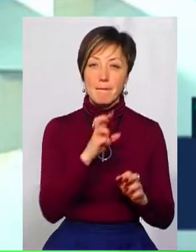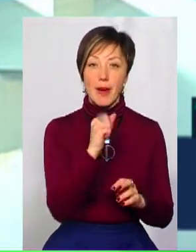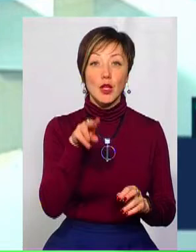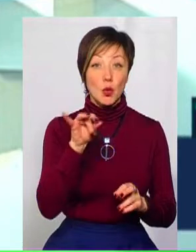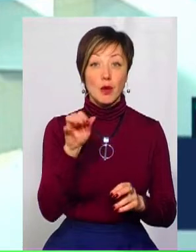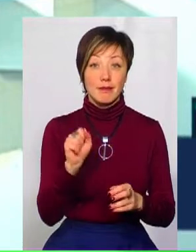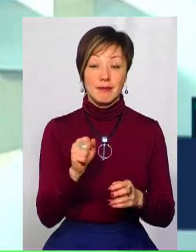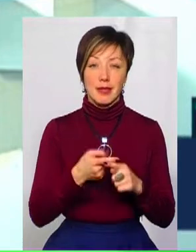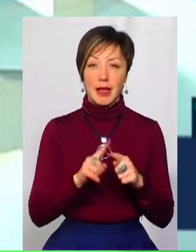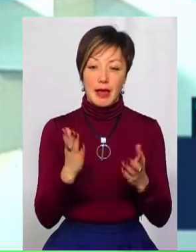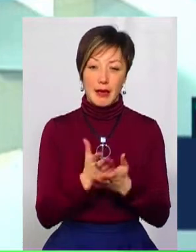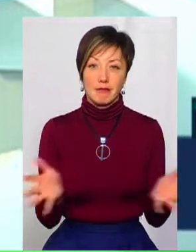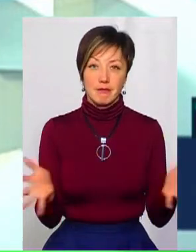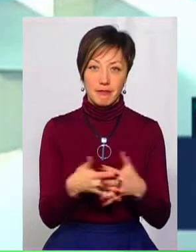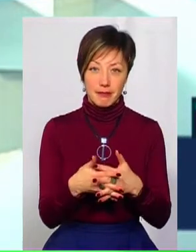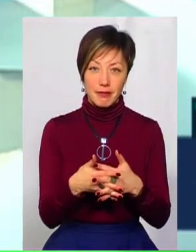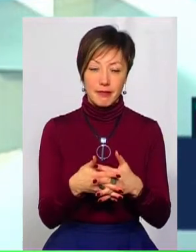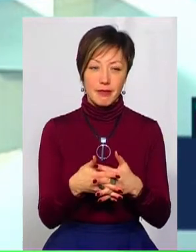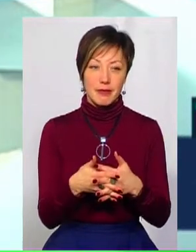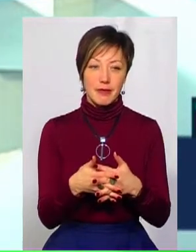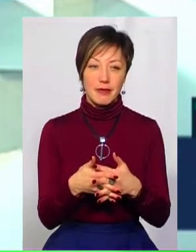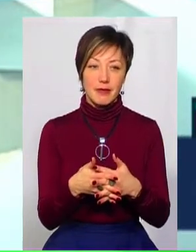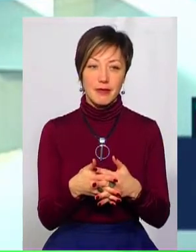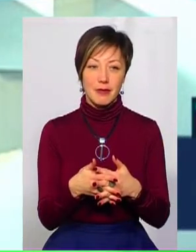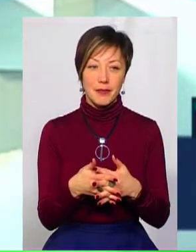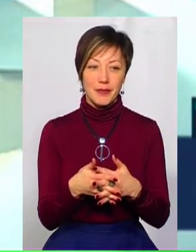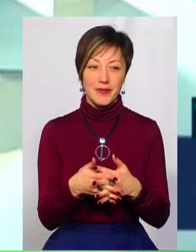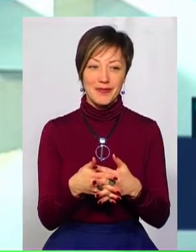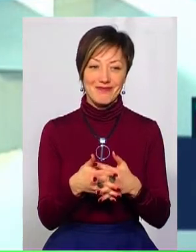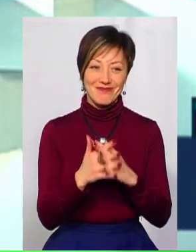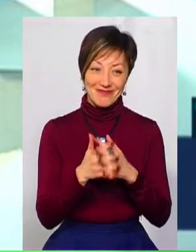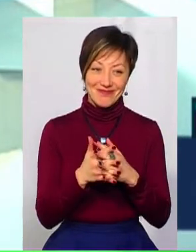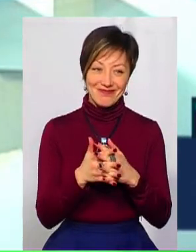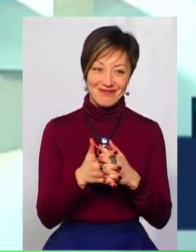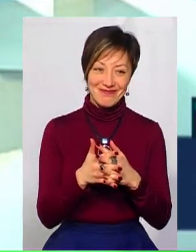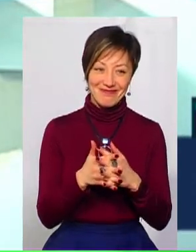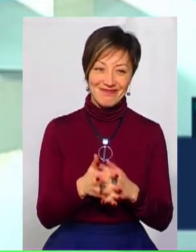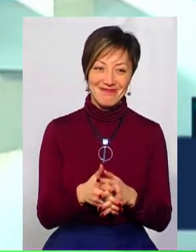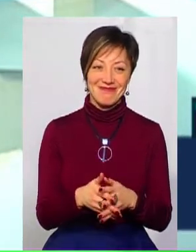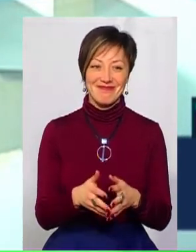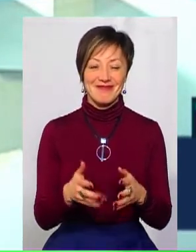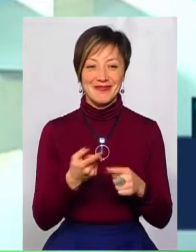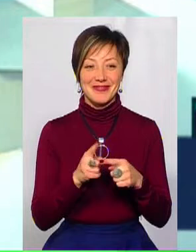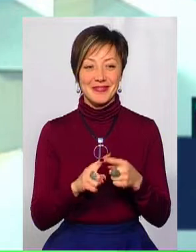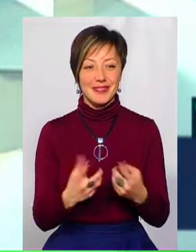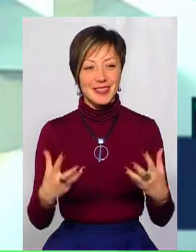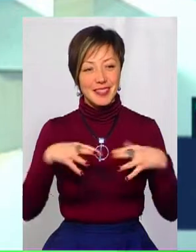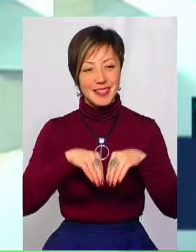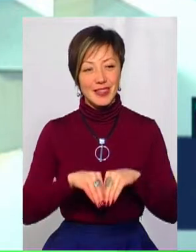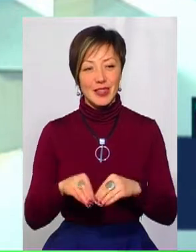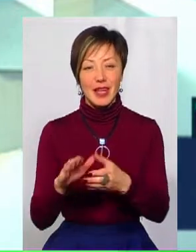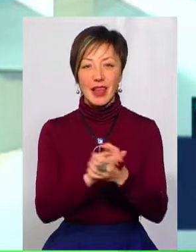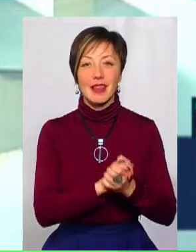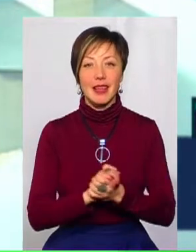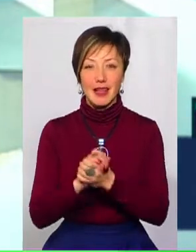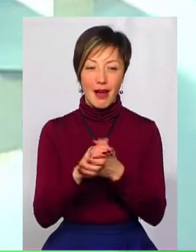план. Є просто симбіоз, є просто полотно, яке так сходиться. Єдиний акорд, так? Єдиний, власне. Якщо єдине так можна